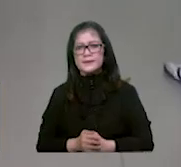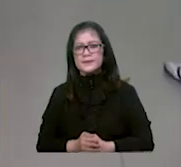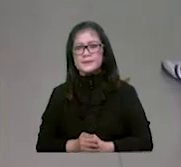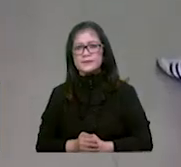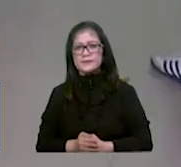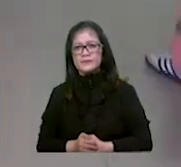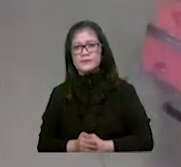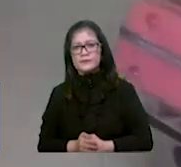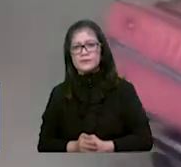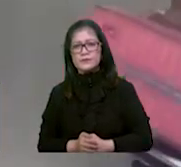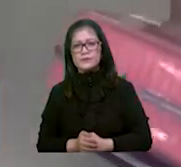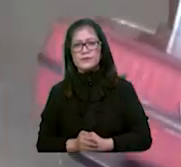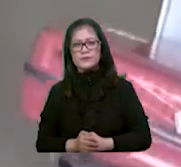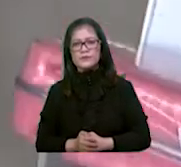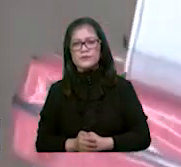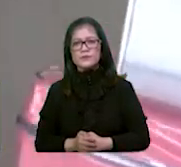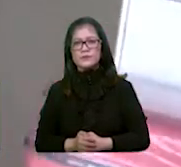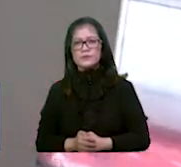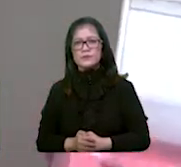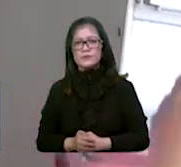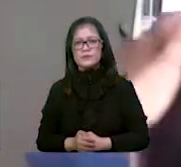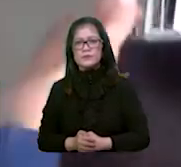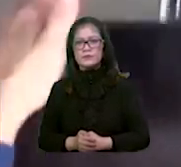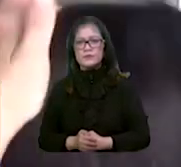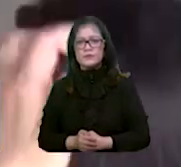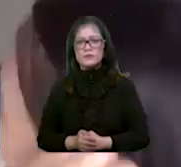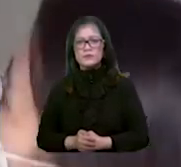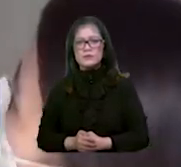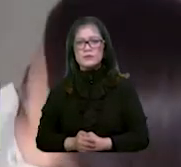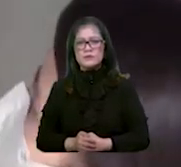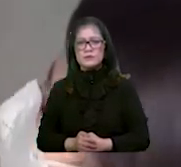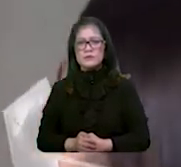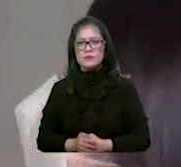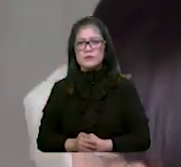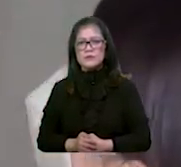Jam 7.